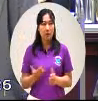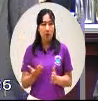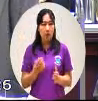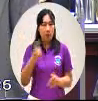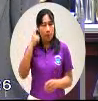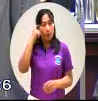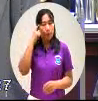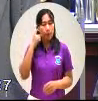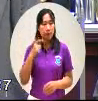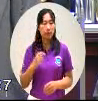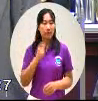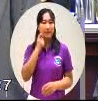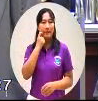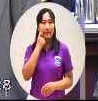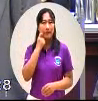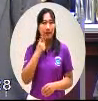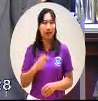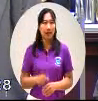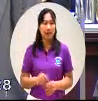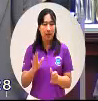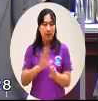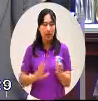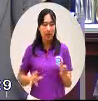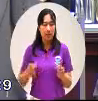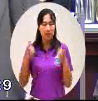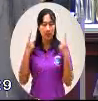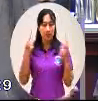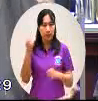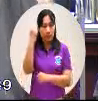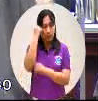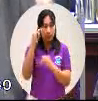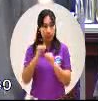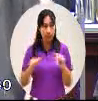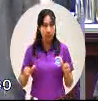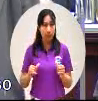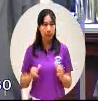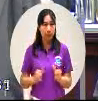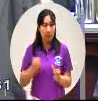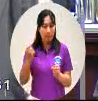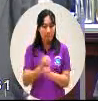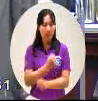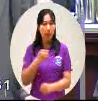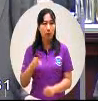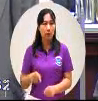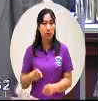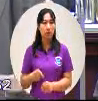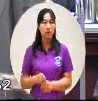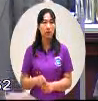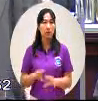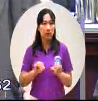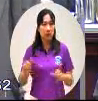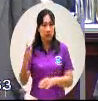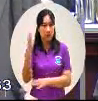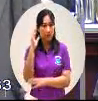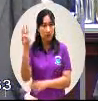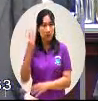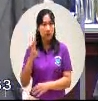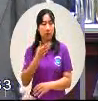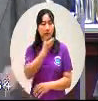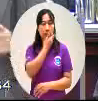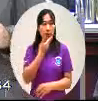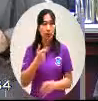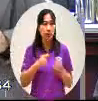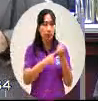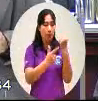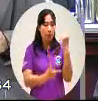成原住民的损害。那我觉得我们的地震局、水利局、华智局，我们来研究。那